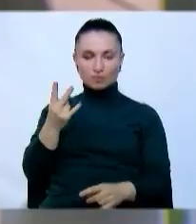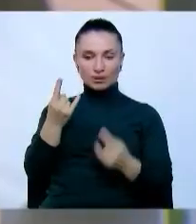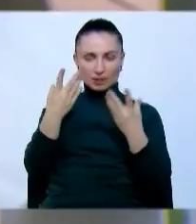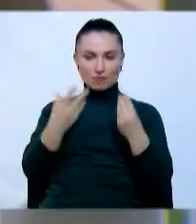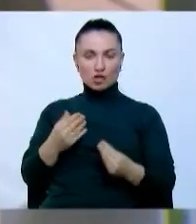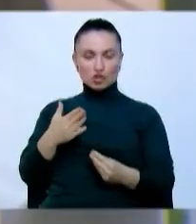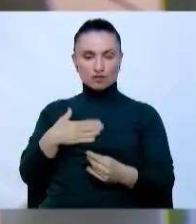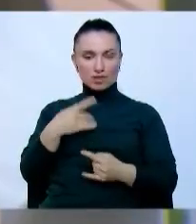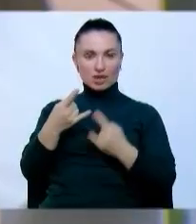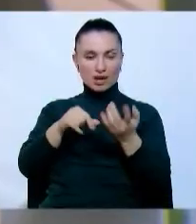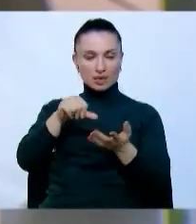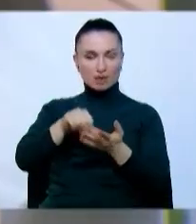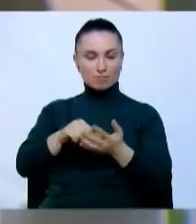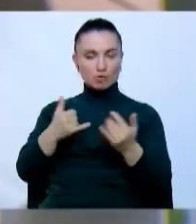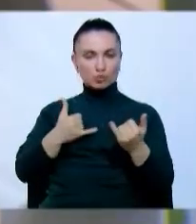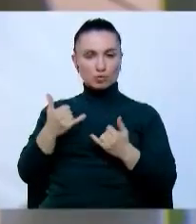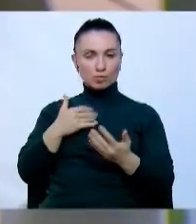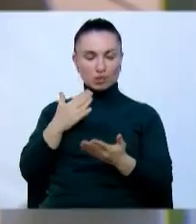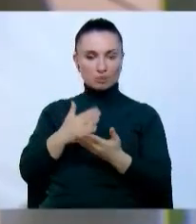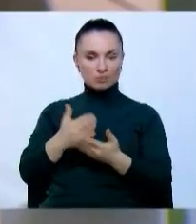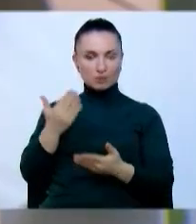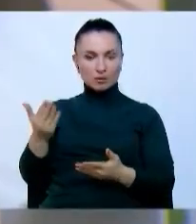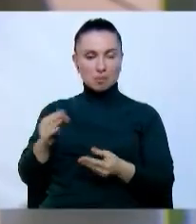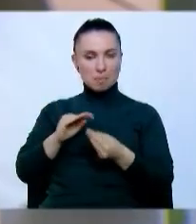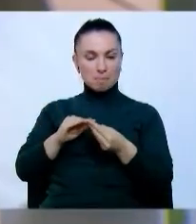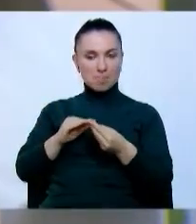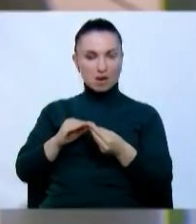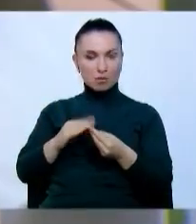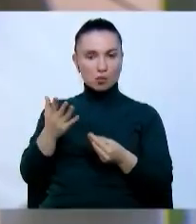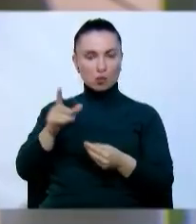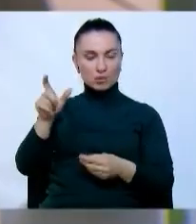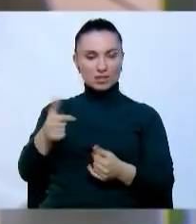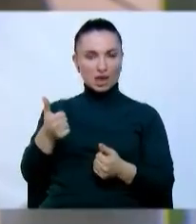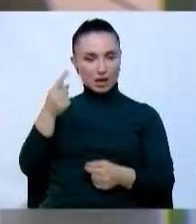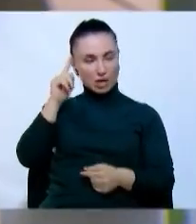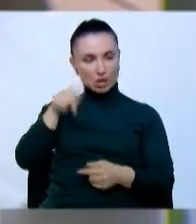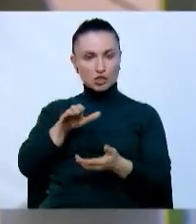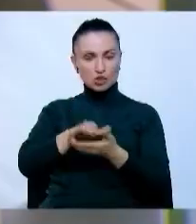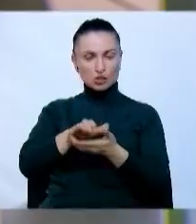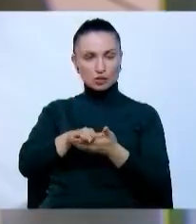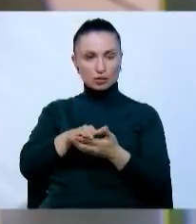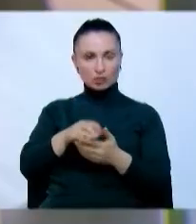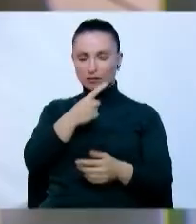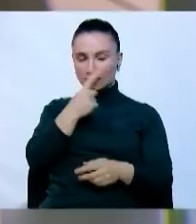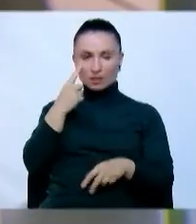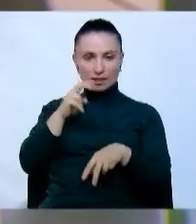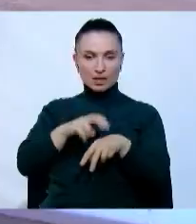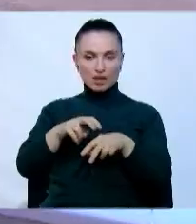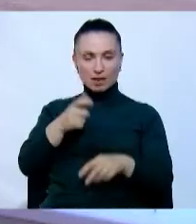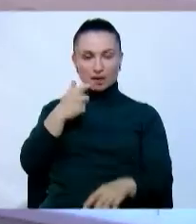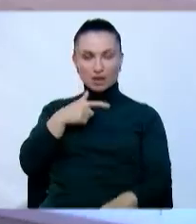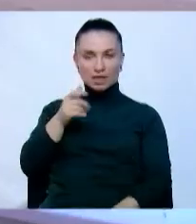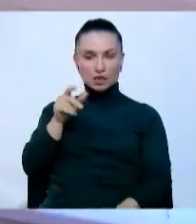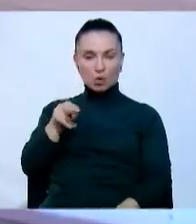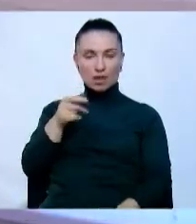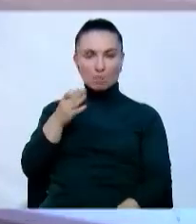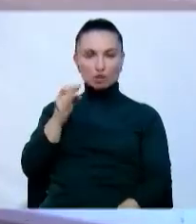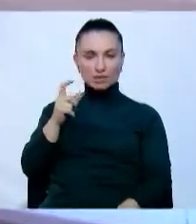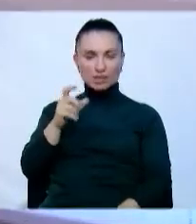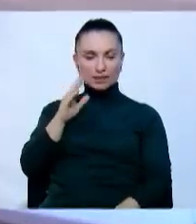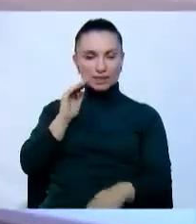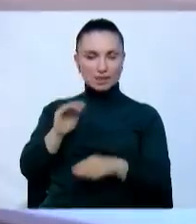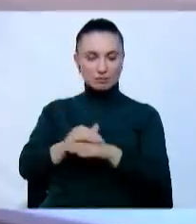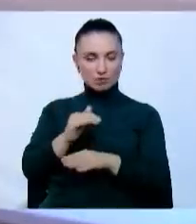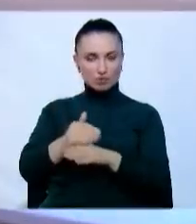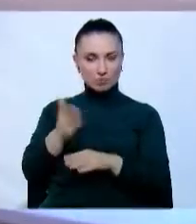დღევანდელი ჩვენი გადაცემის სტუმარი გახლავთ ჩვენი გადაცემის მეგობარი, რომელსაც თქვენ კარგად იცნობთ, ოფთალმოლოგი ბატონი გრიგოლ ქამუშაძე. დილამშვიდობისა